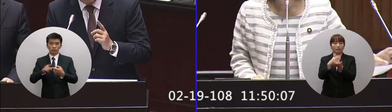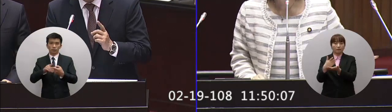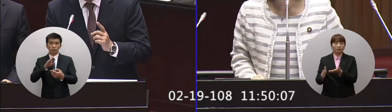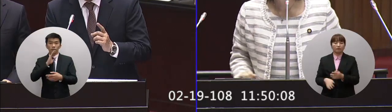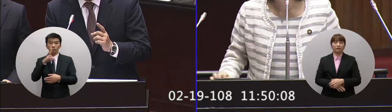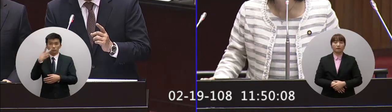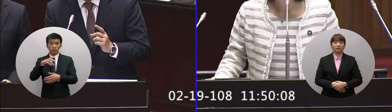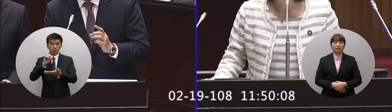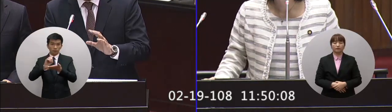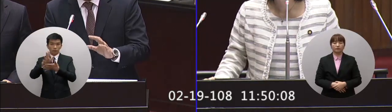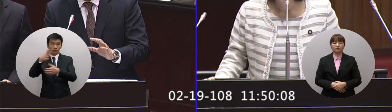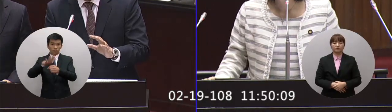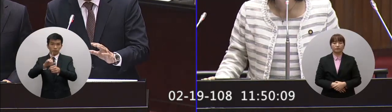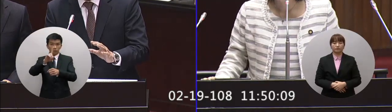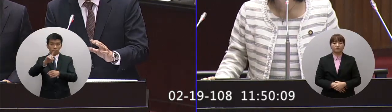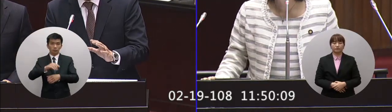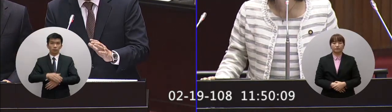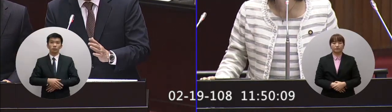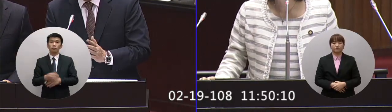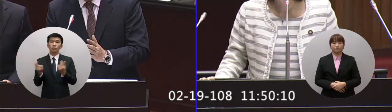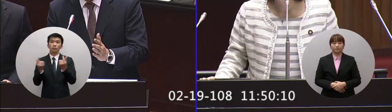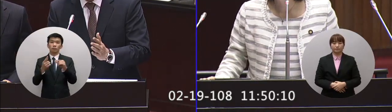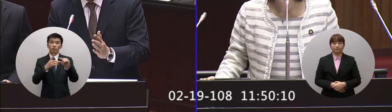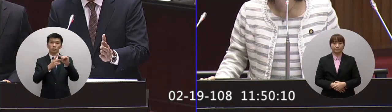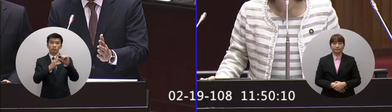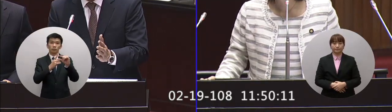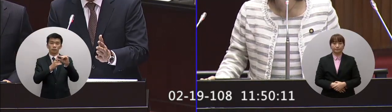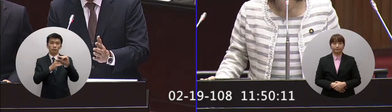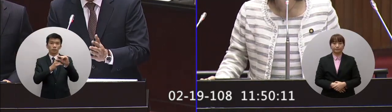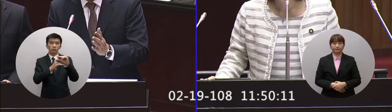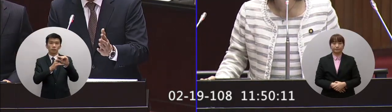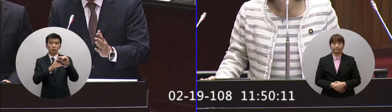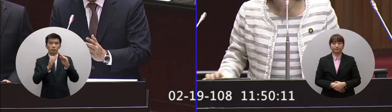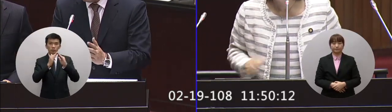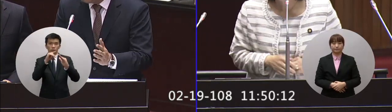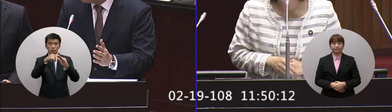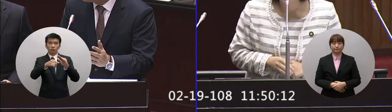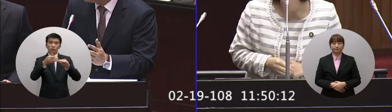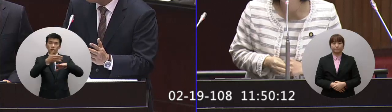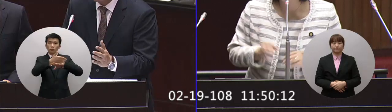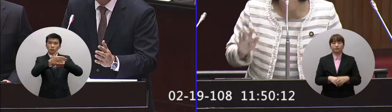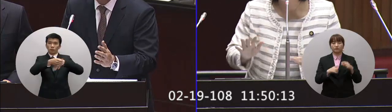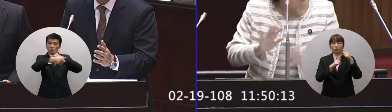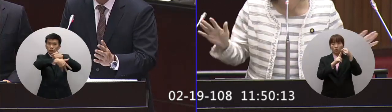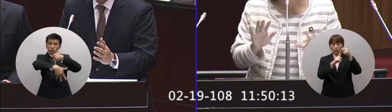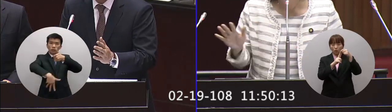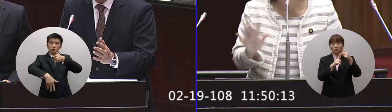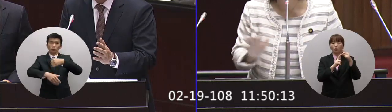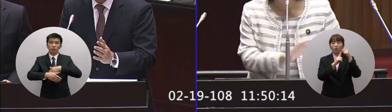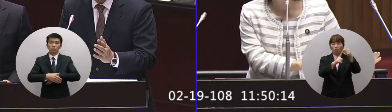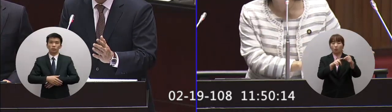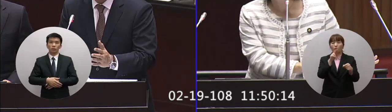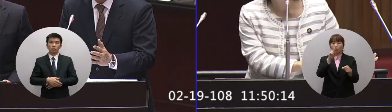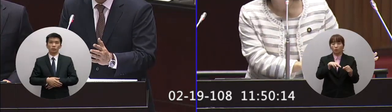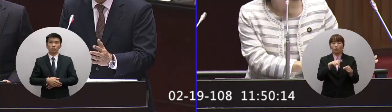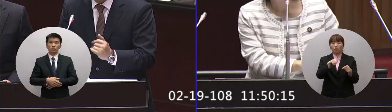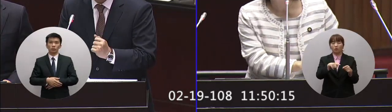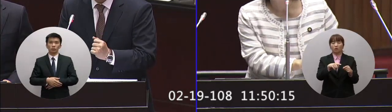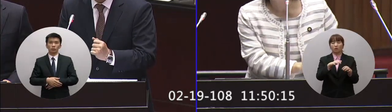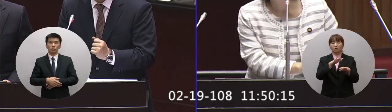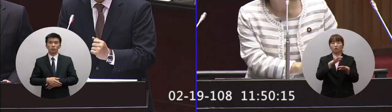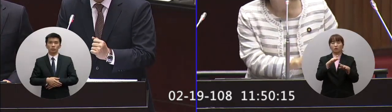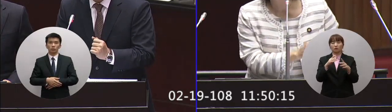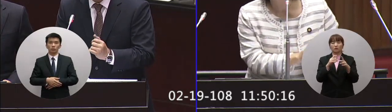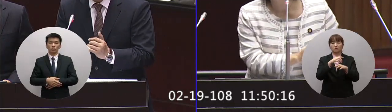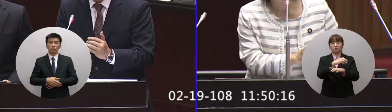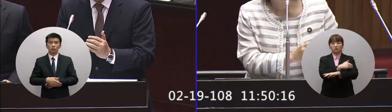员可以再报告一点哈，我举台中市的例子。其实公车系统如果能够跟医院 的，公车系统能到的，我们其实就不会到